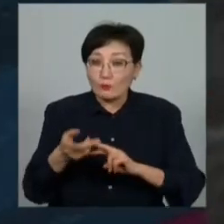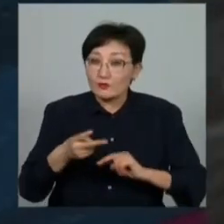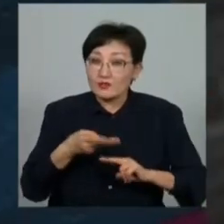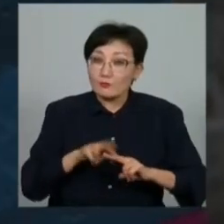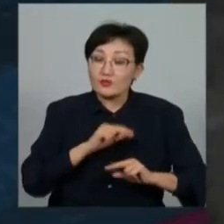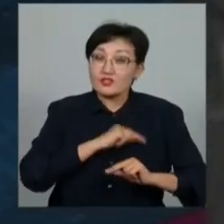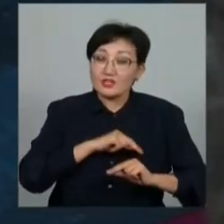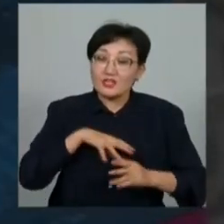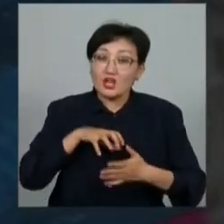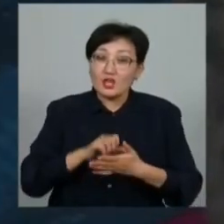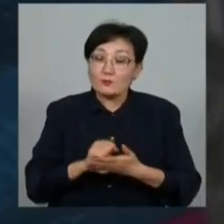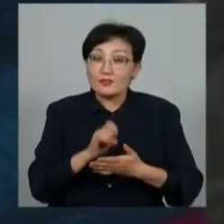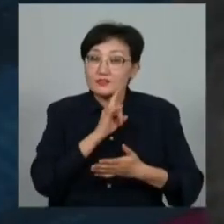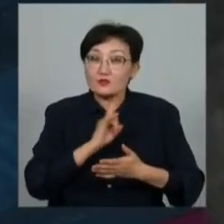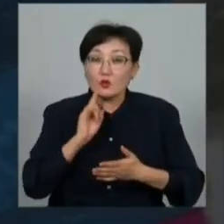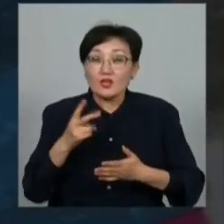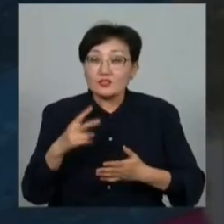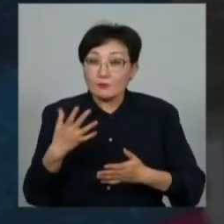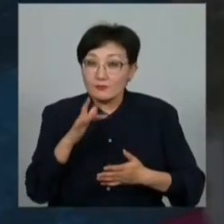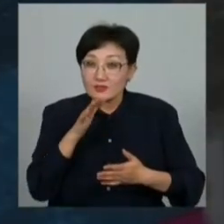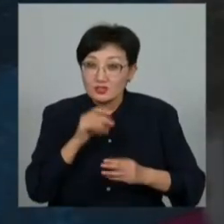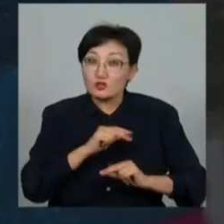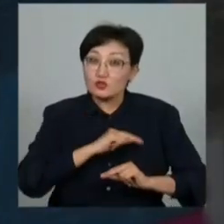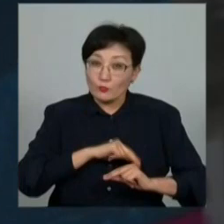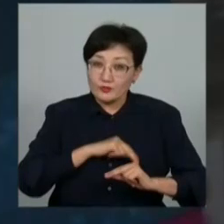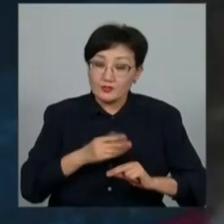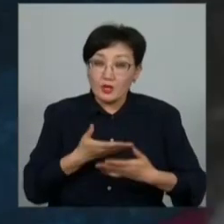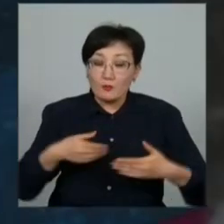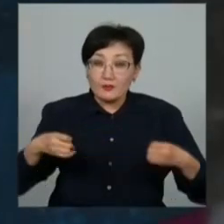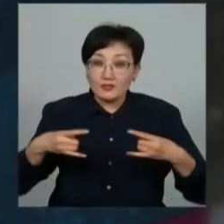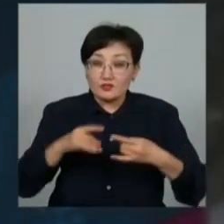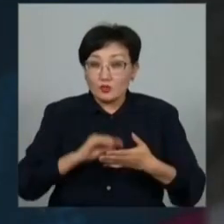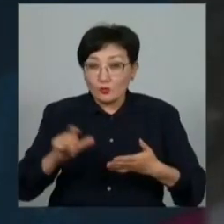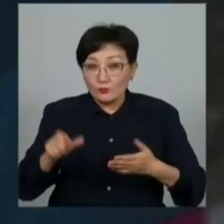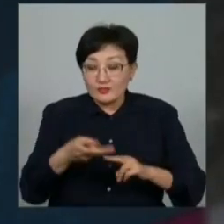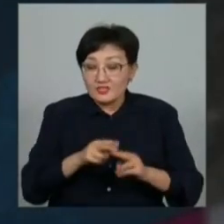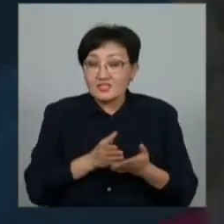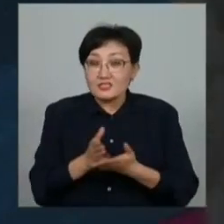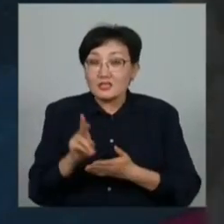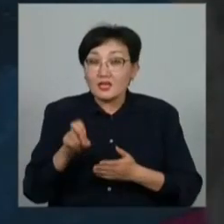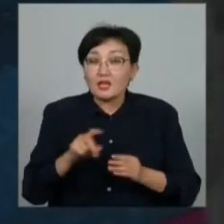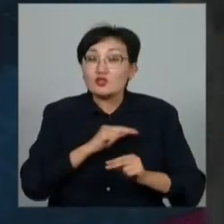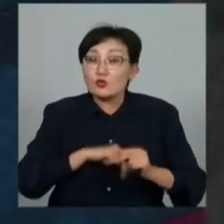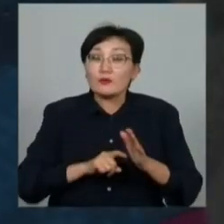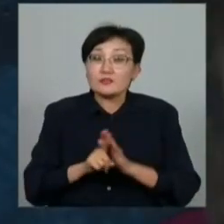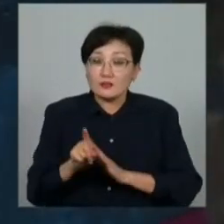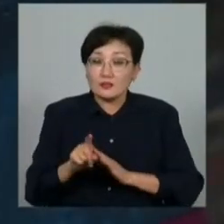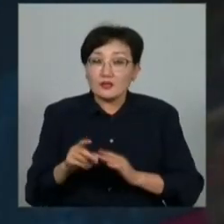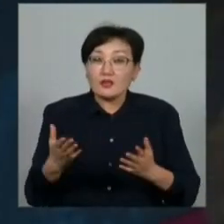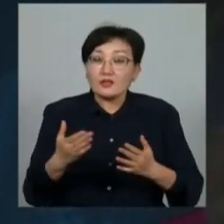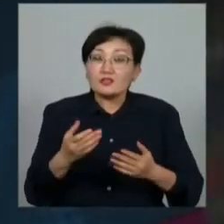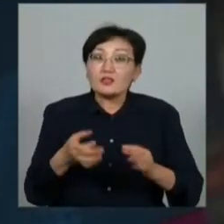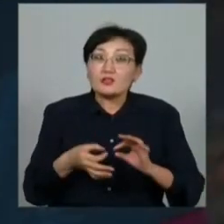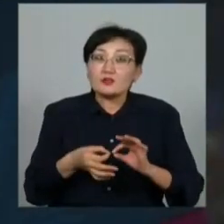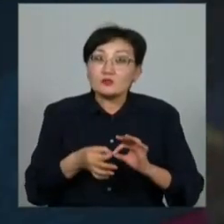түрмен айналысып келе жатқанына 25 жылға жуықтапты. Ол біздің арна тілшісіне бұл салаға қалай келгенін және жұмысының қыр-сырын айтып